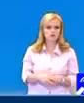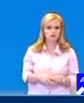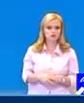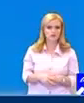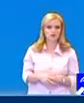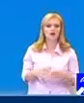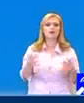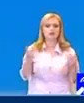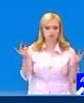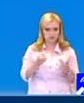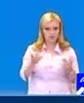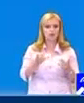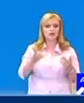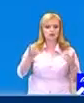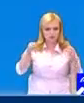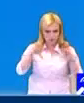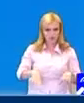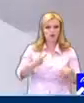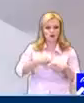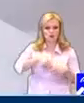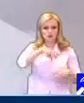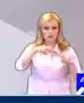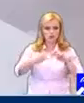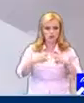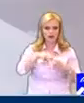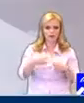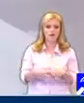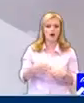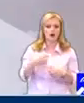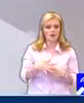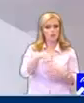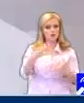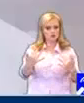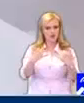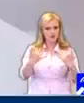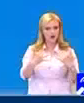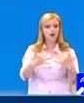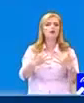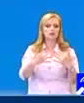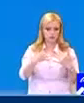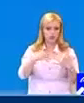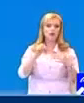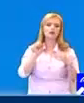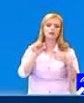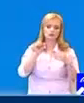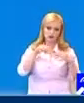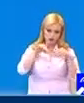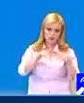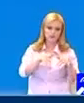să deconspirăm, în primul rând, aceste atacuri. Toată lumea deja înțelege ce fel de joc